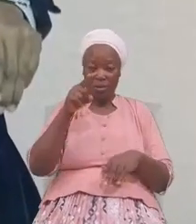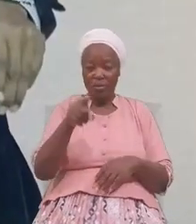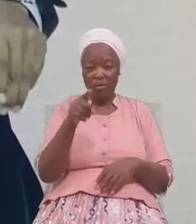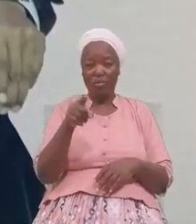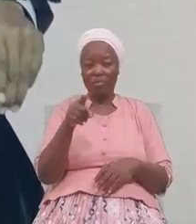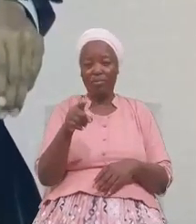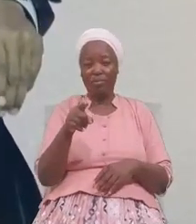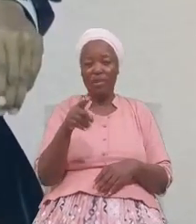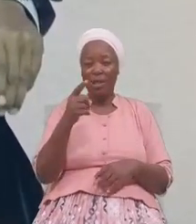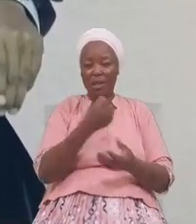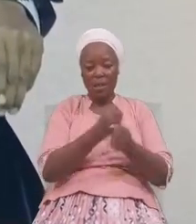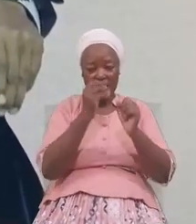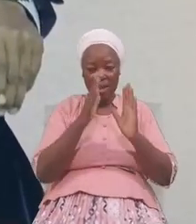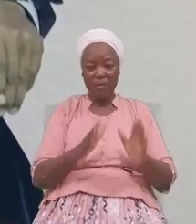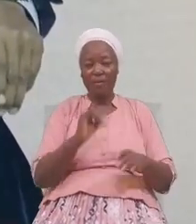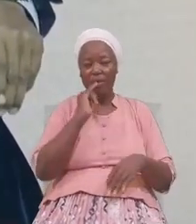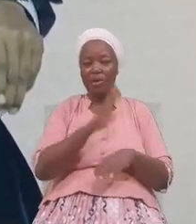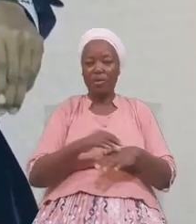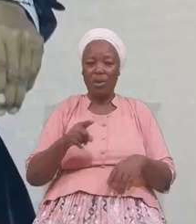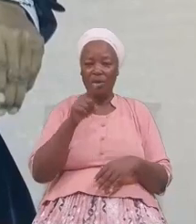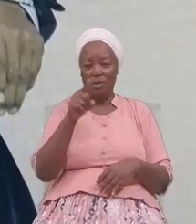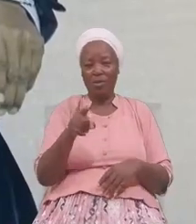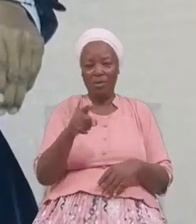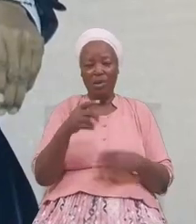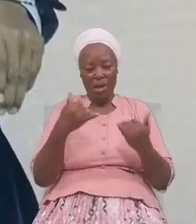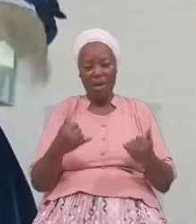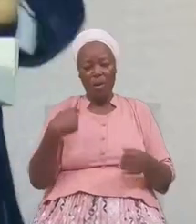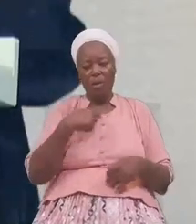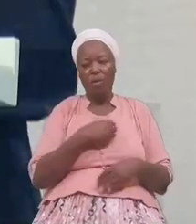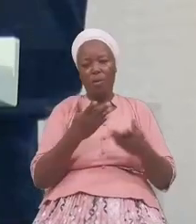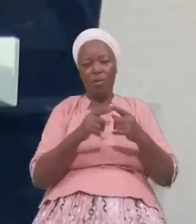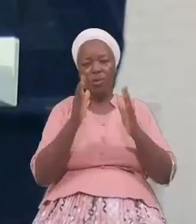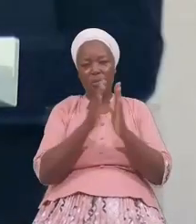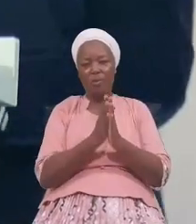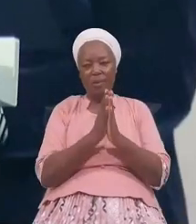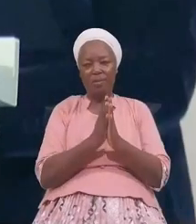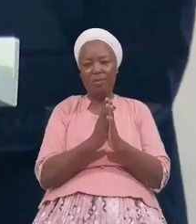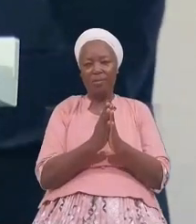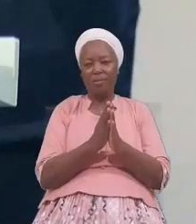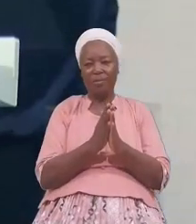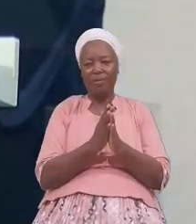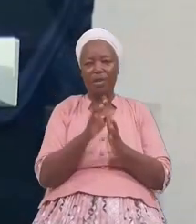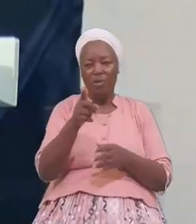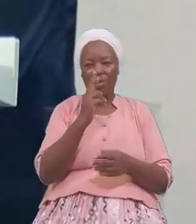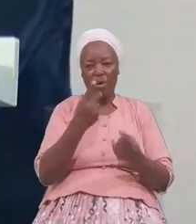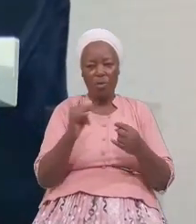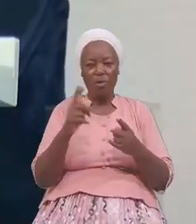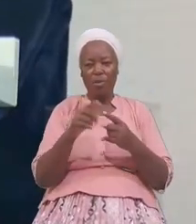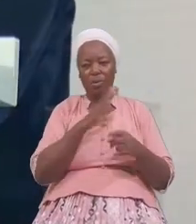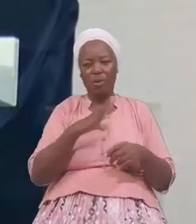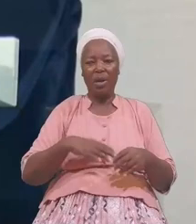Le Sauveur t'appelle. La tête baissée, les yeux fermés. Tu viens à Christ maintenant.